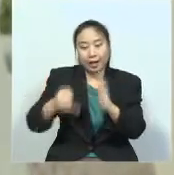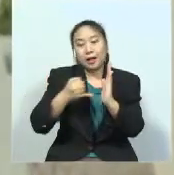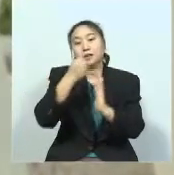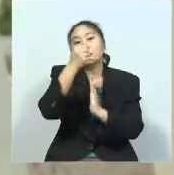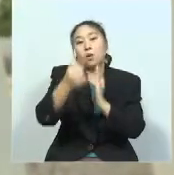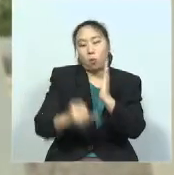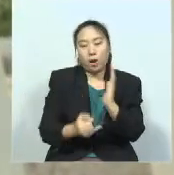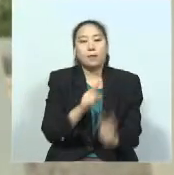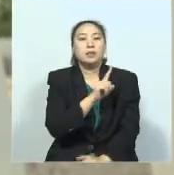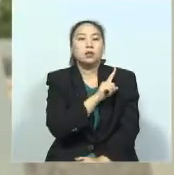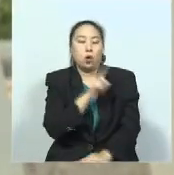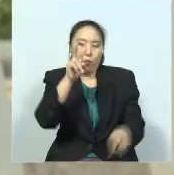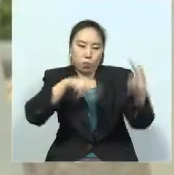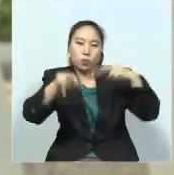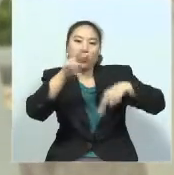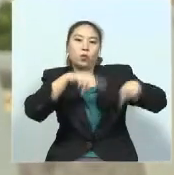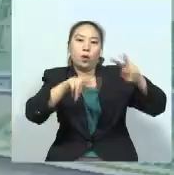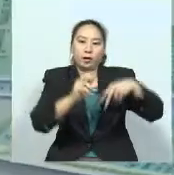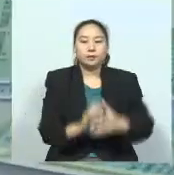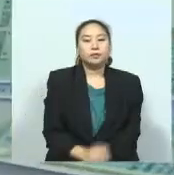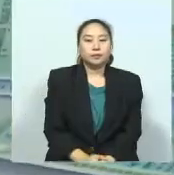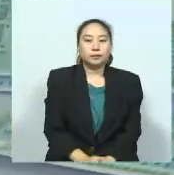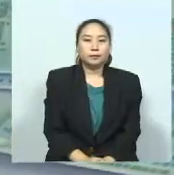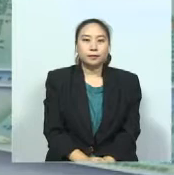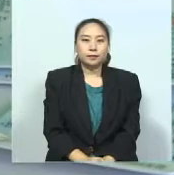ละจังหวัดก็จะเป็นผู้พิจารณาความเหมาะสมค่ะ